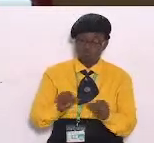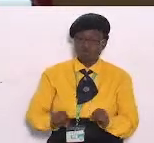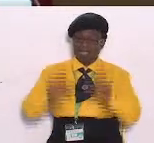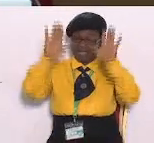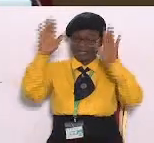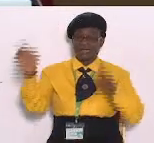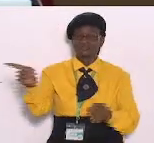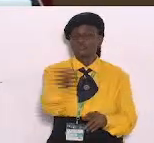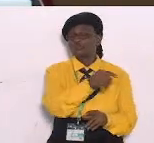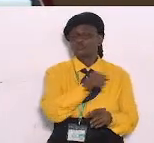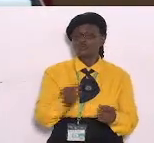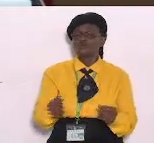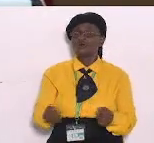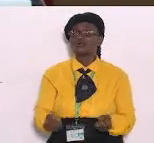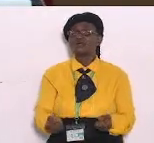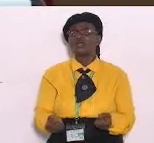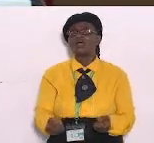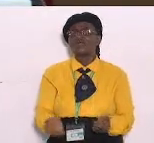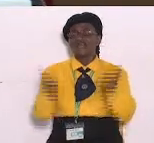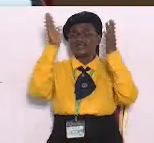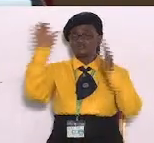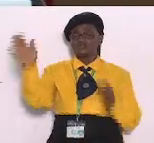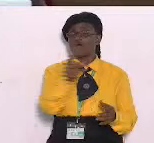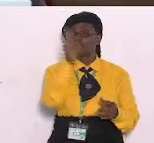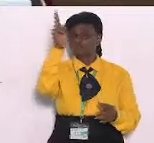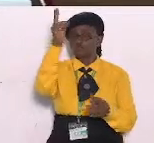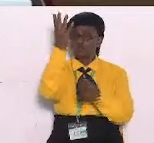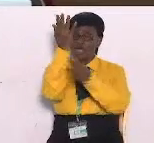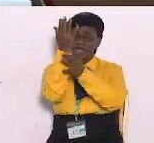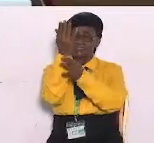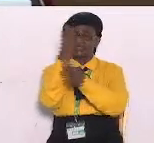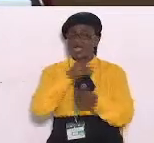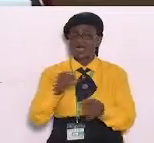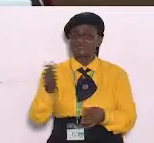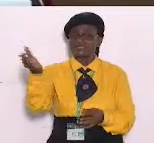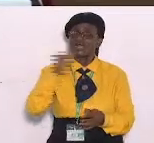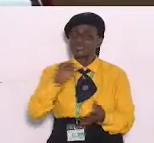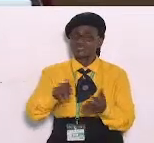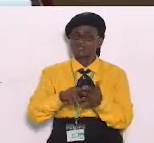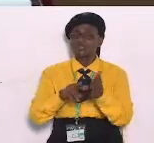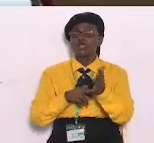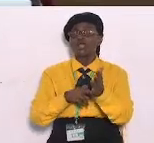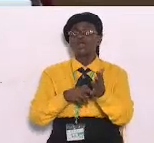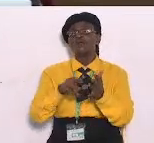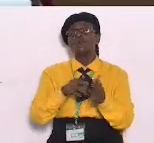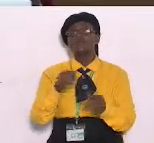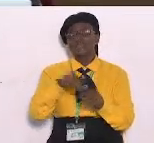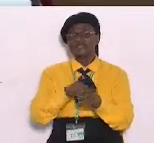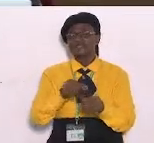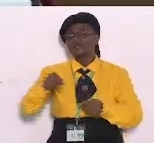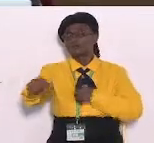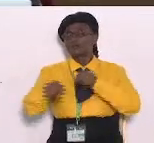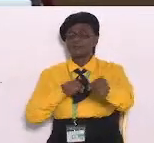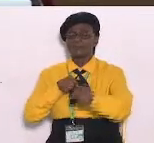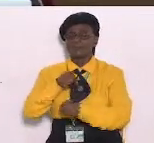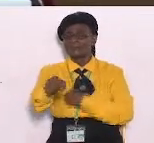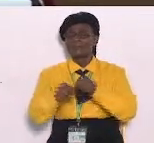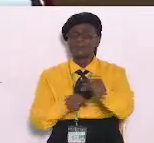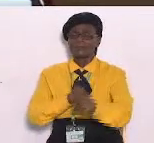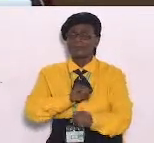de lever tes mais pour lui montrer que ah tu as démissionné il y a des des lois dans